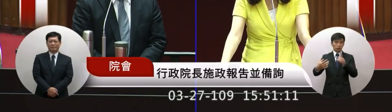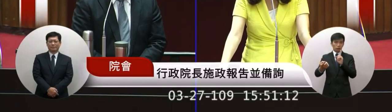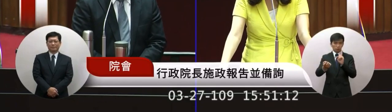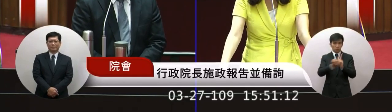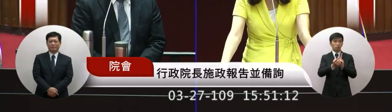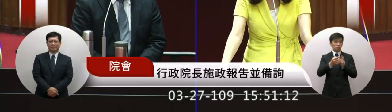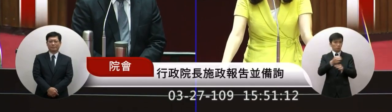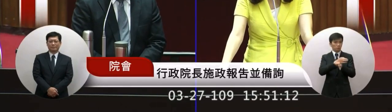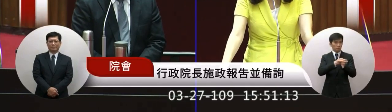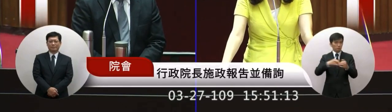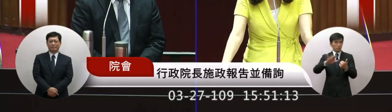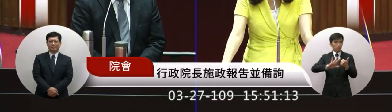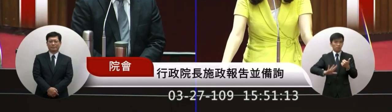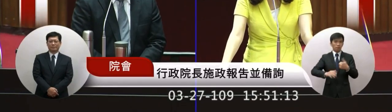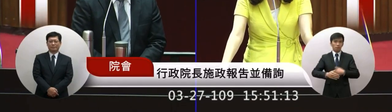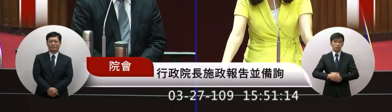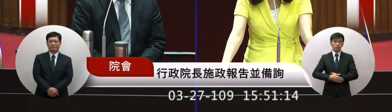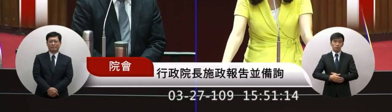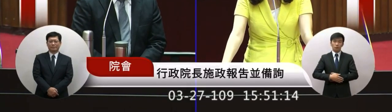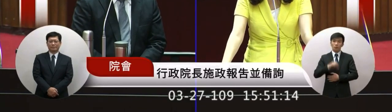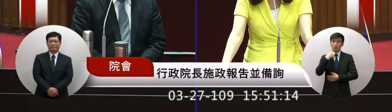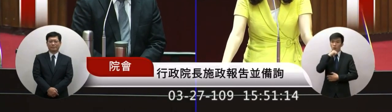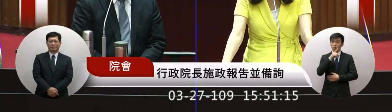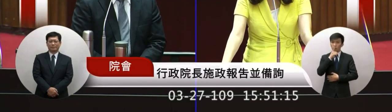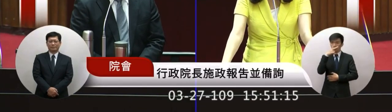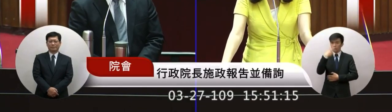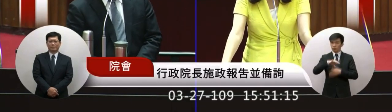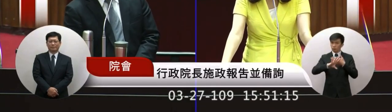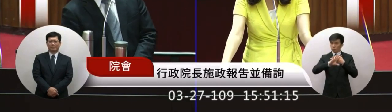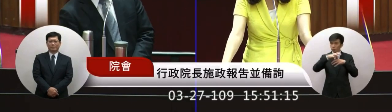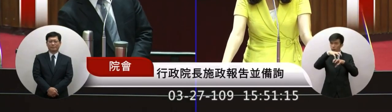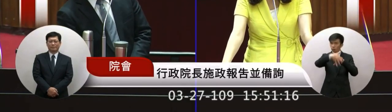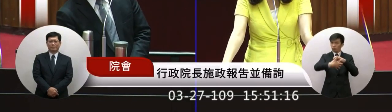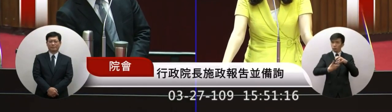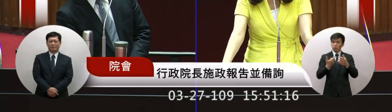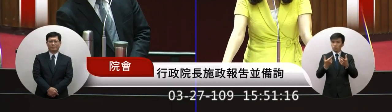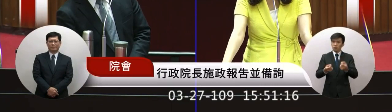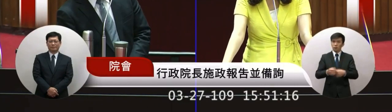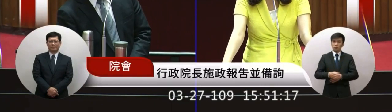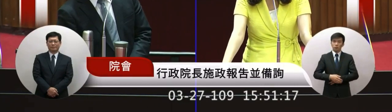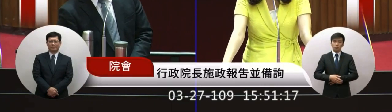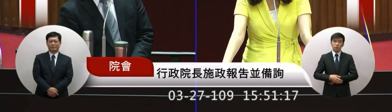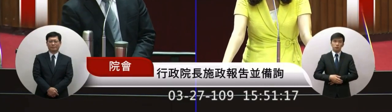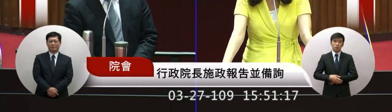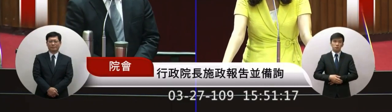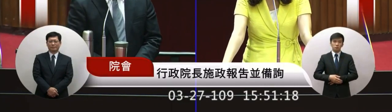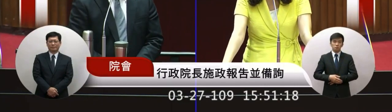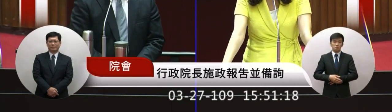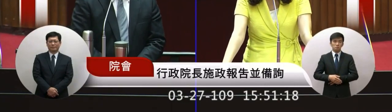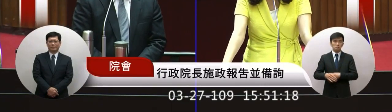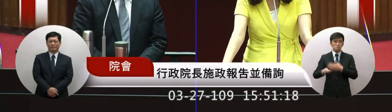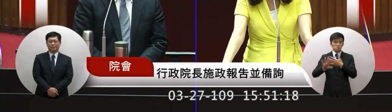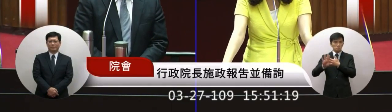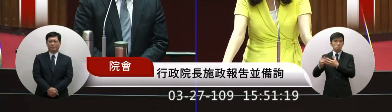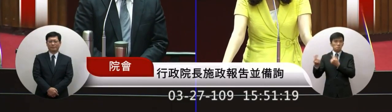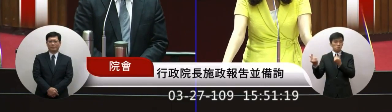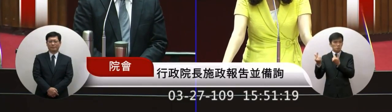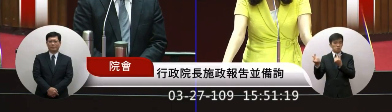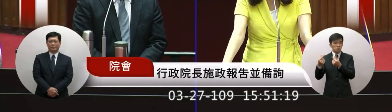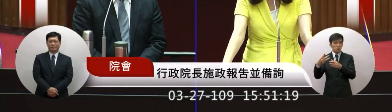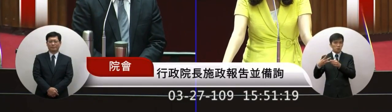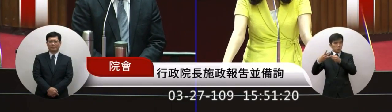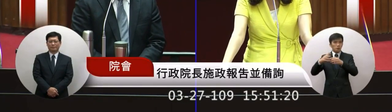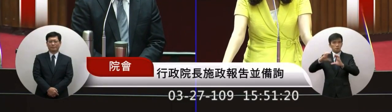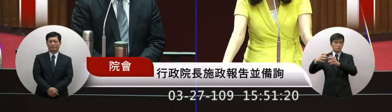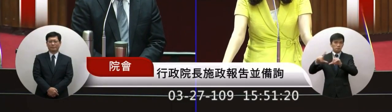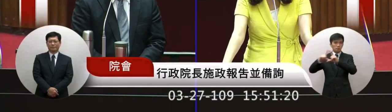济的冲击，那不只是台湾啊，世界已经很多人用第三次世界大战开打